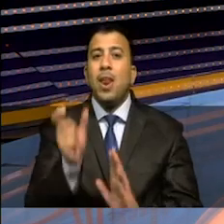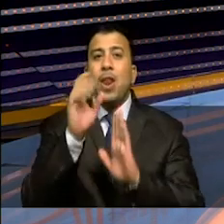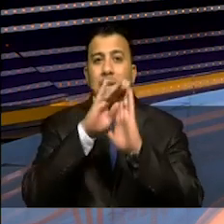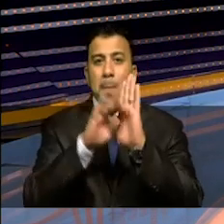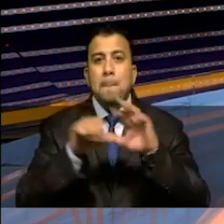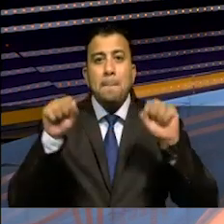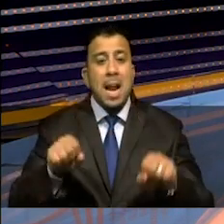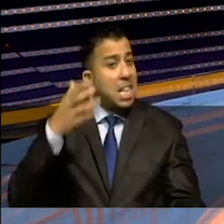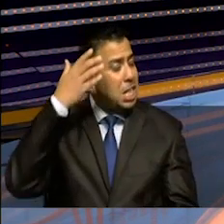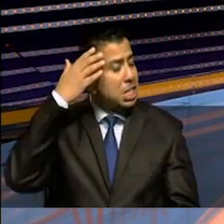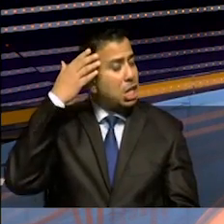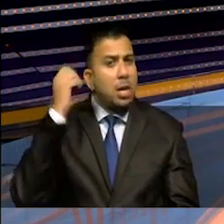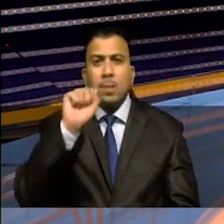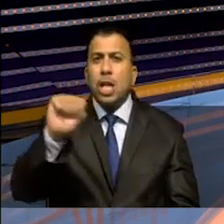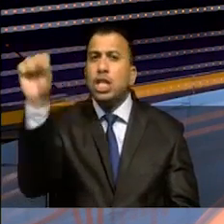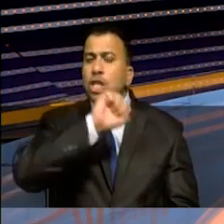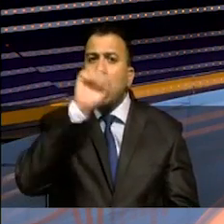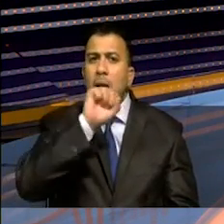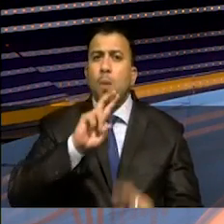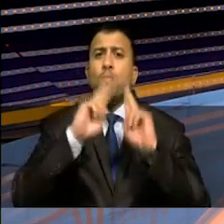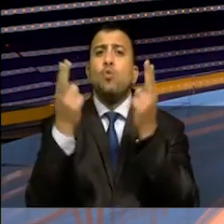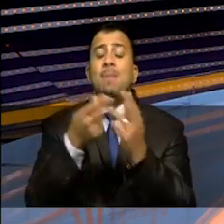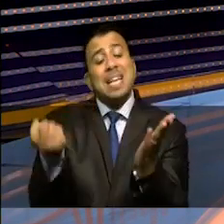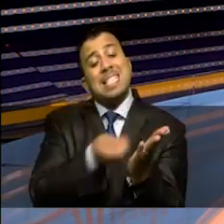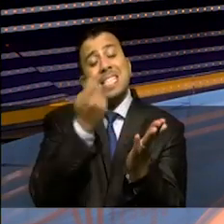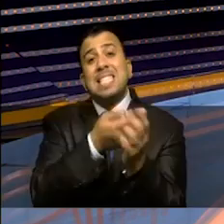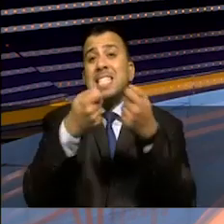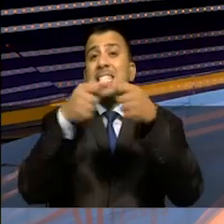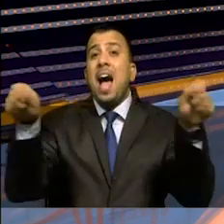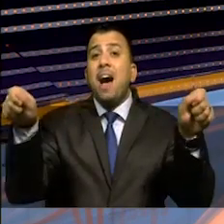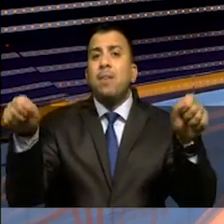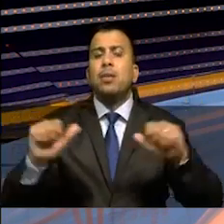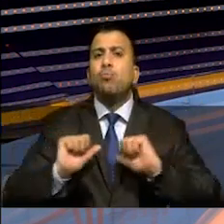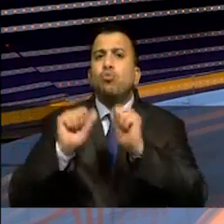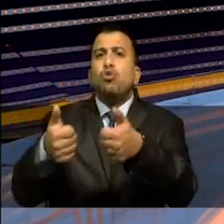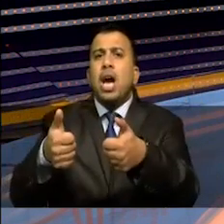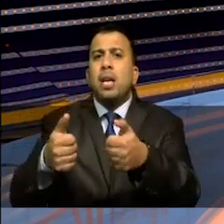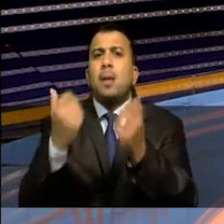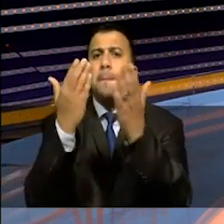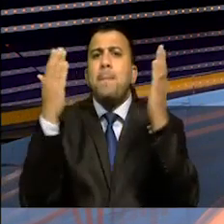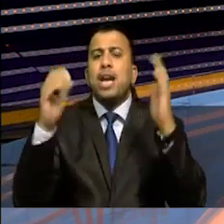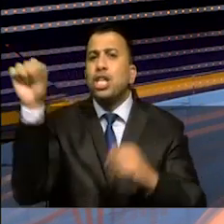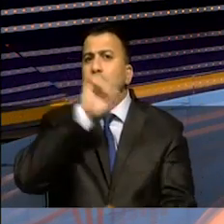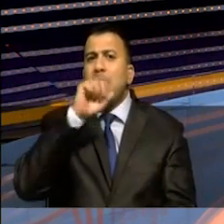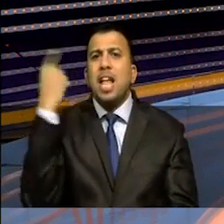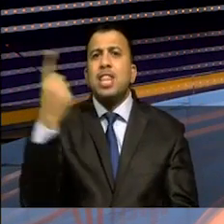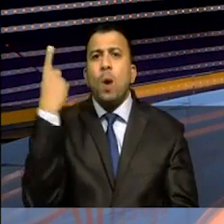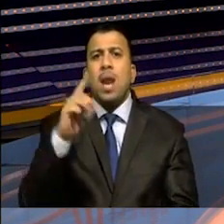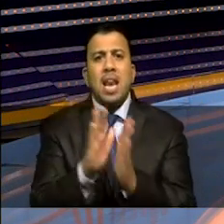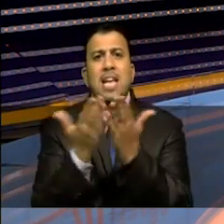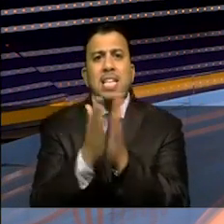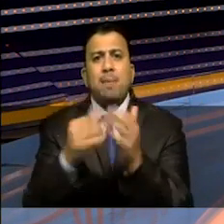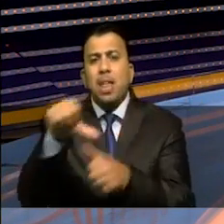نظم المجلس الاستشاري لإمارة الشارقة مؤتمرا صحفيا عن مشاركة المجلس في معرض الشارقة الدولي للكتاب في